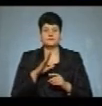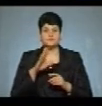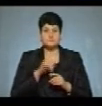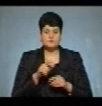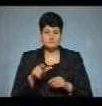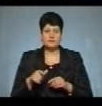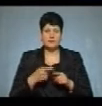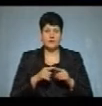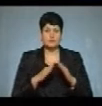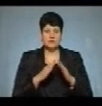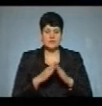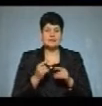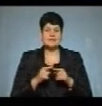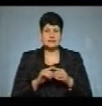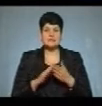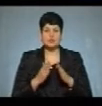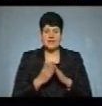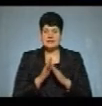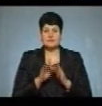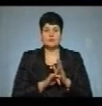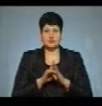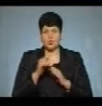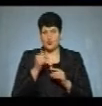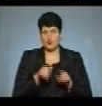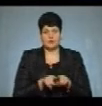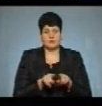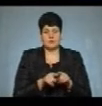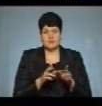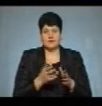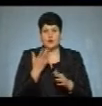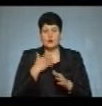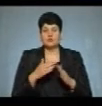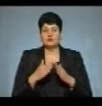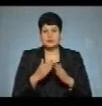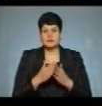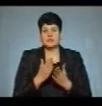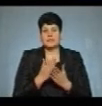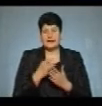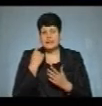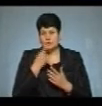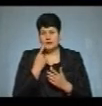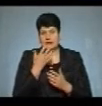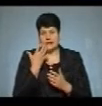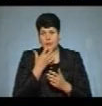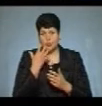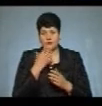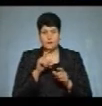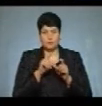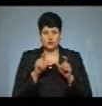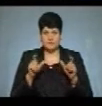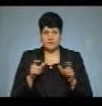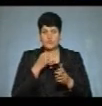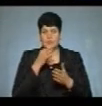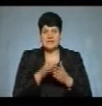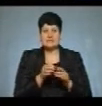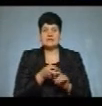та Анастасії Кавчак, така ситуація від початку року, відколи в будинках встановили індивідуальні теплові пункти. Відповідальний за